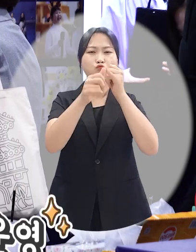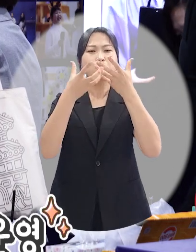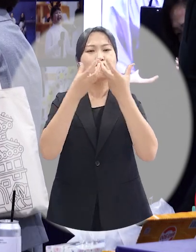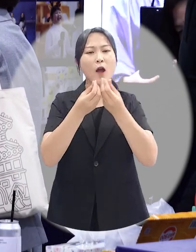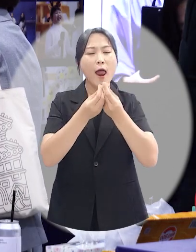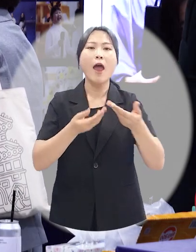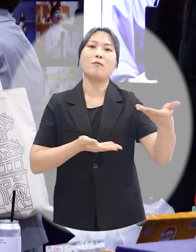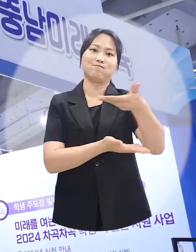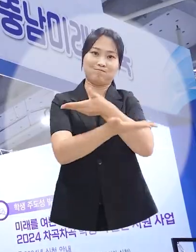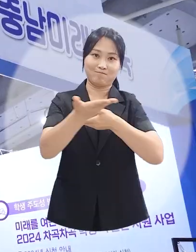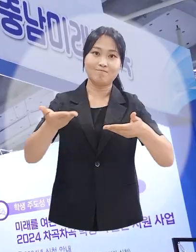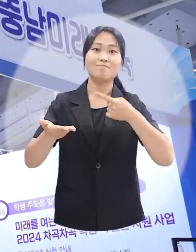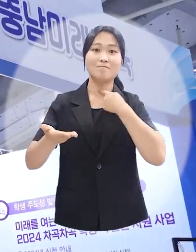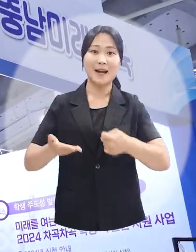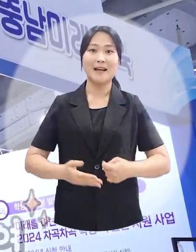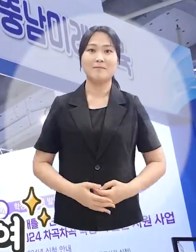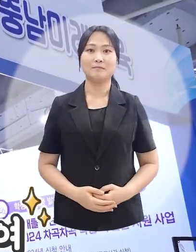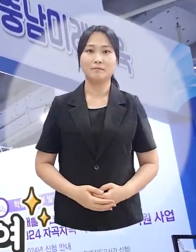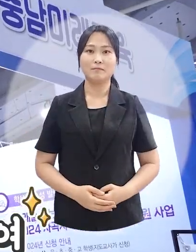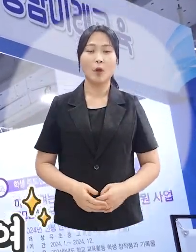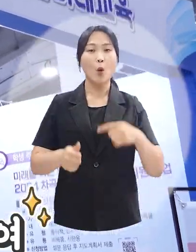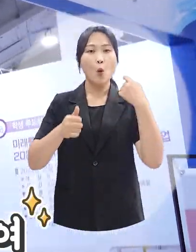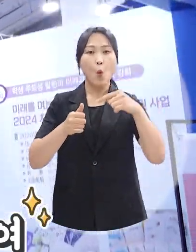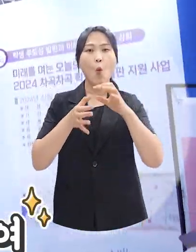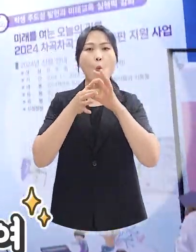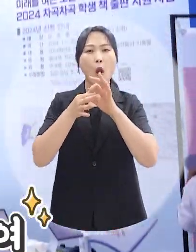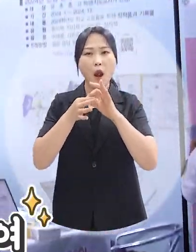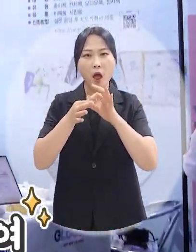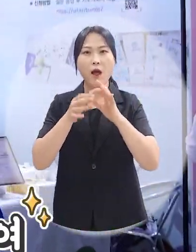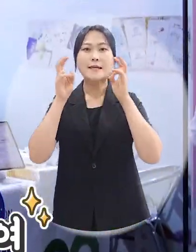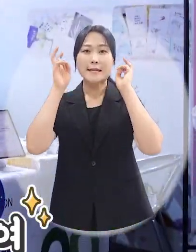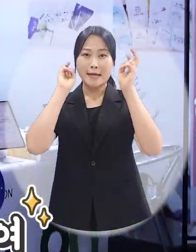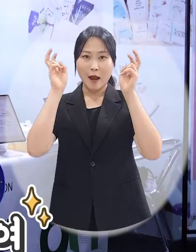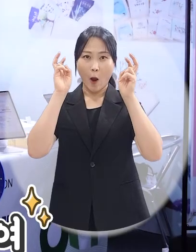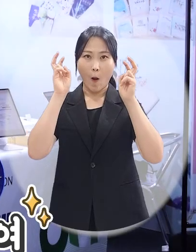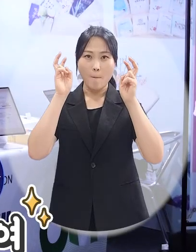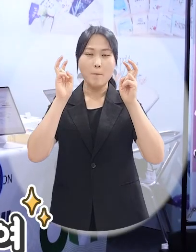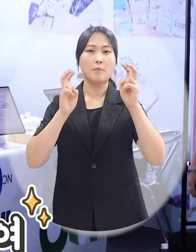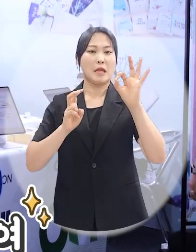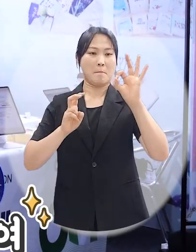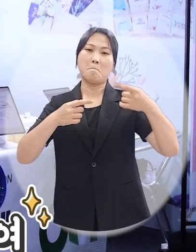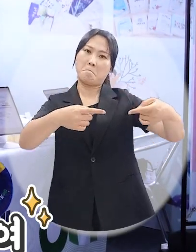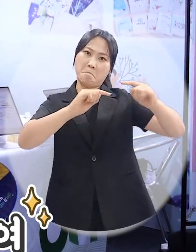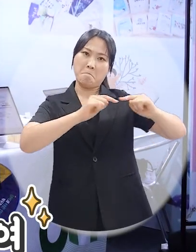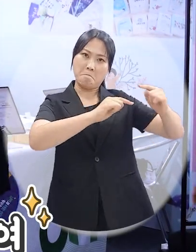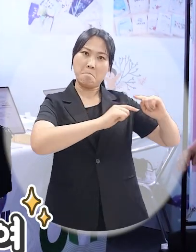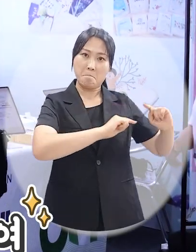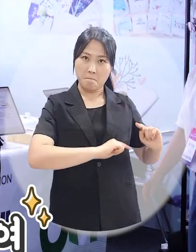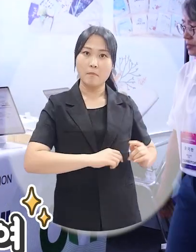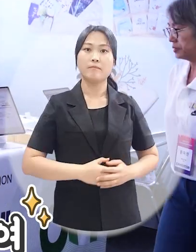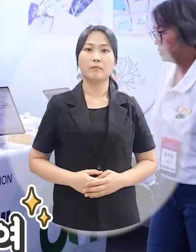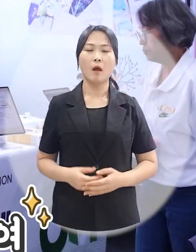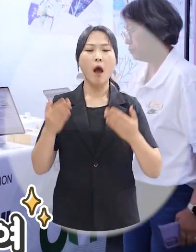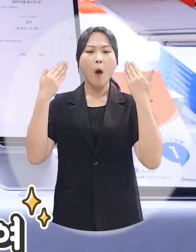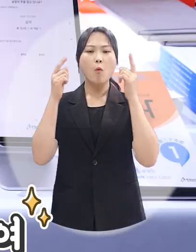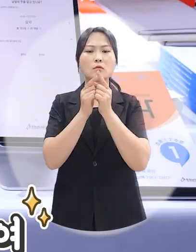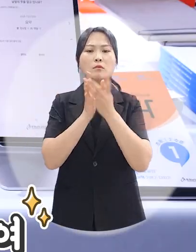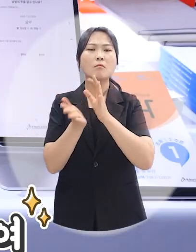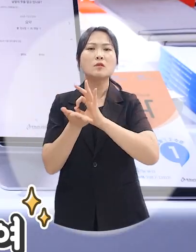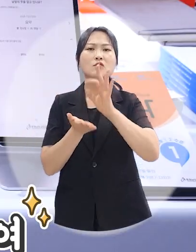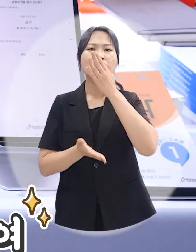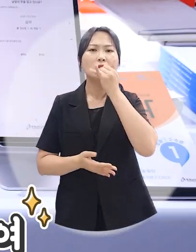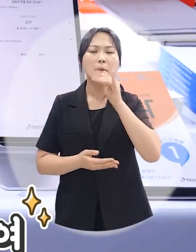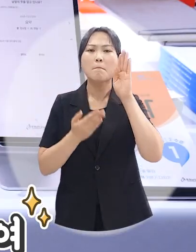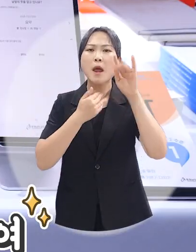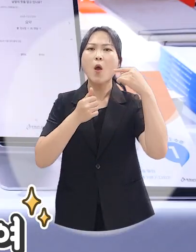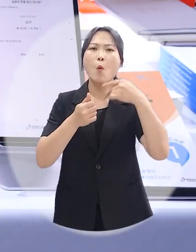했습니다. 또한 교육 관련 플랫폼 기업 10여 곳이 참여해 학교 현장에서 적용할 수 있는 미래교육 플랫폼